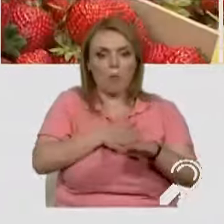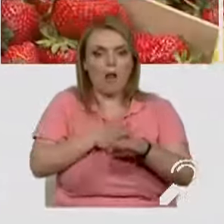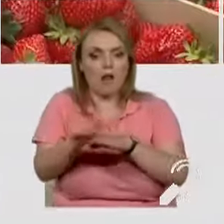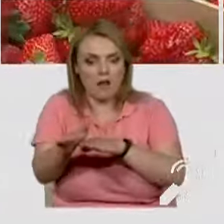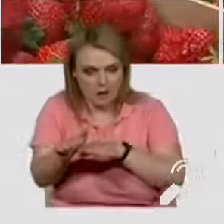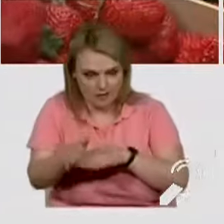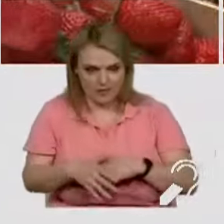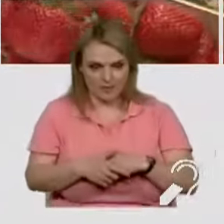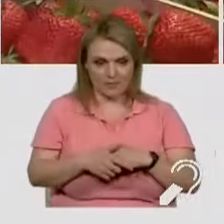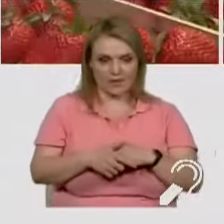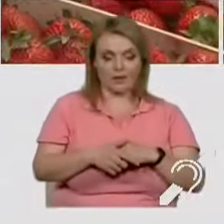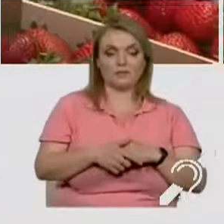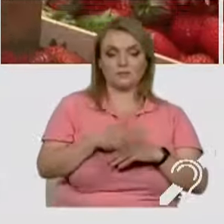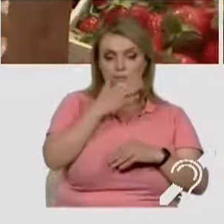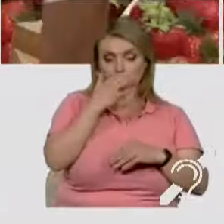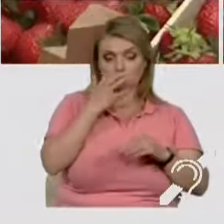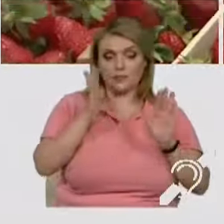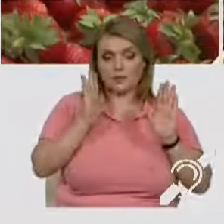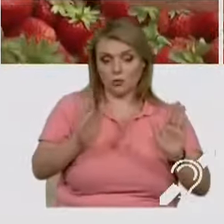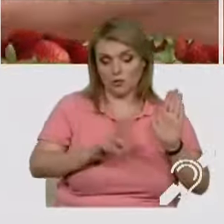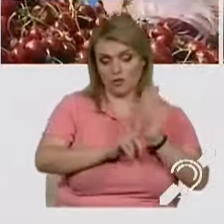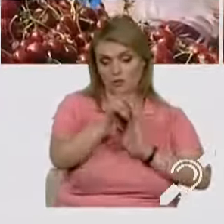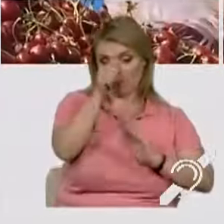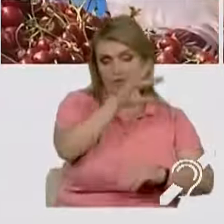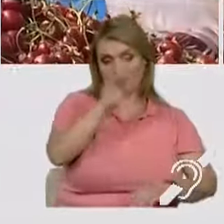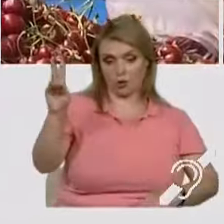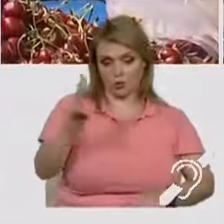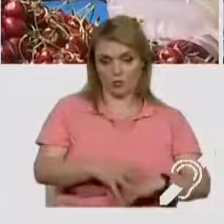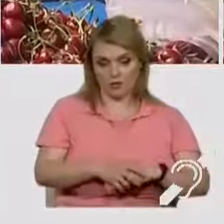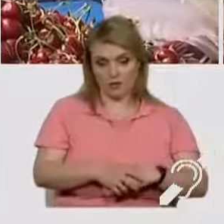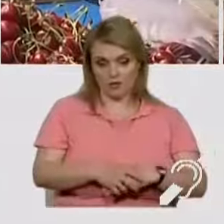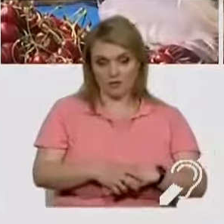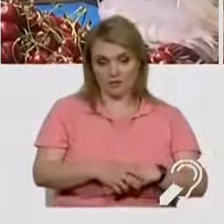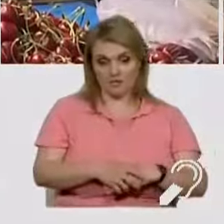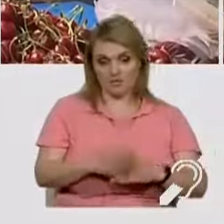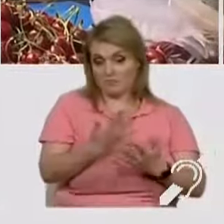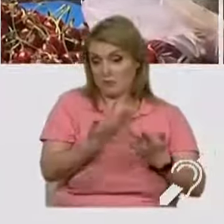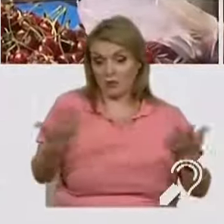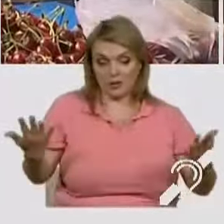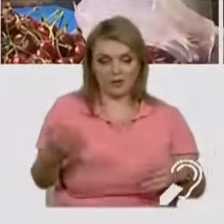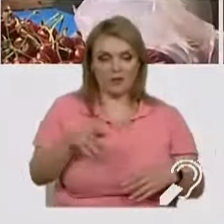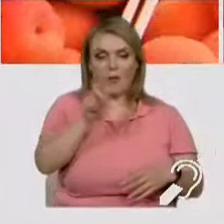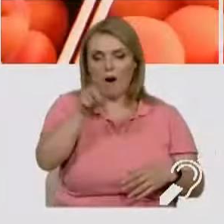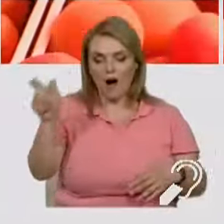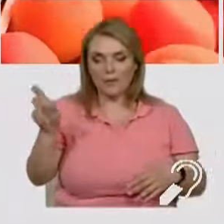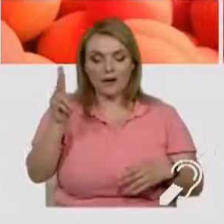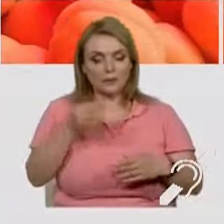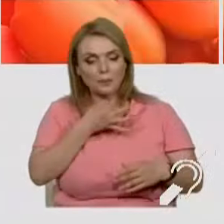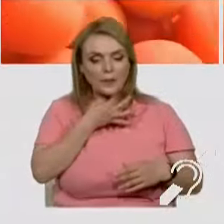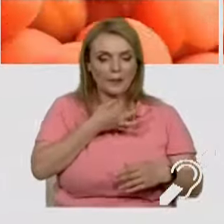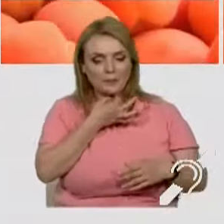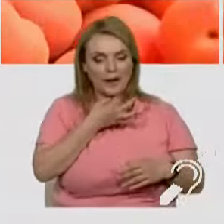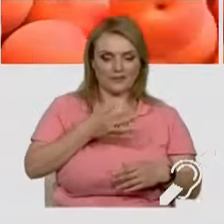cu aceste fructe, asta deși abia început de iunie. Coacerea timpurie a fructelor îi bucură pe cei pofticioși, nu și